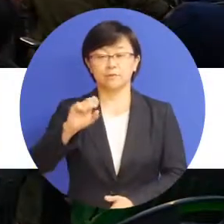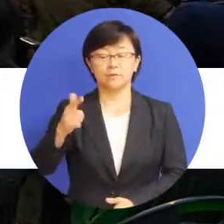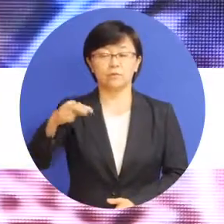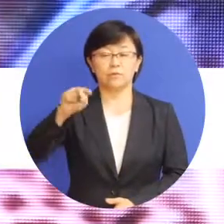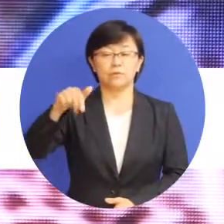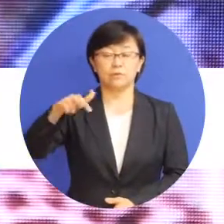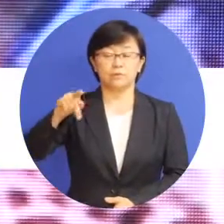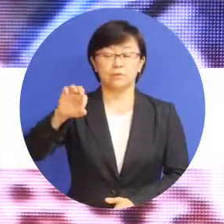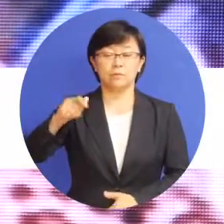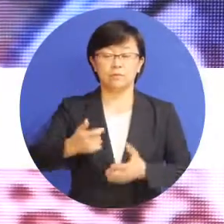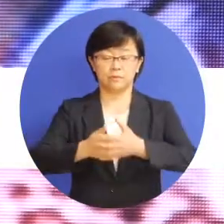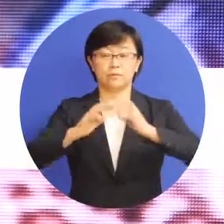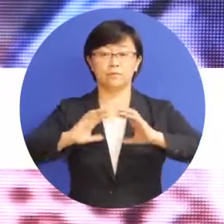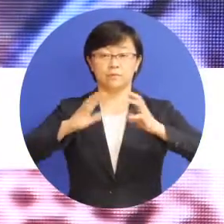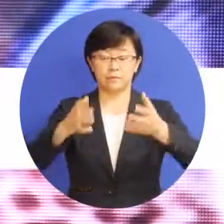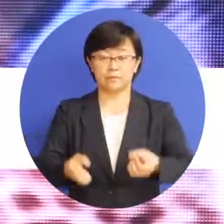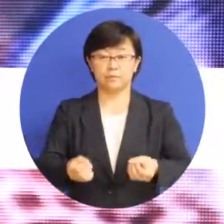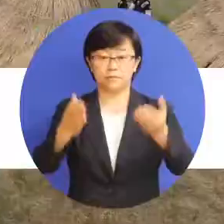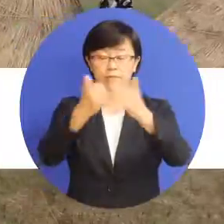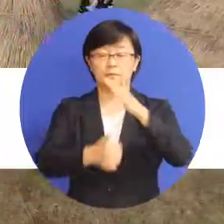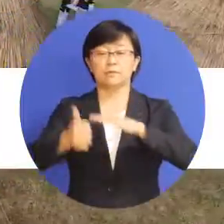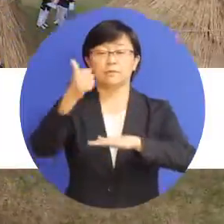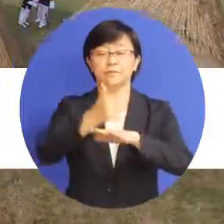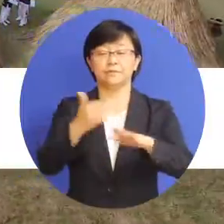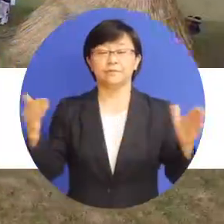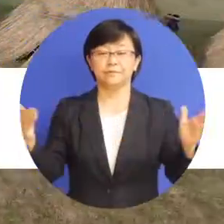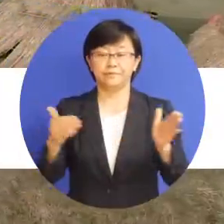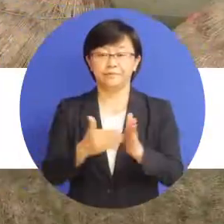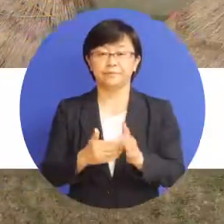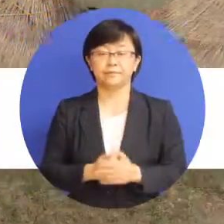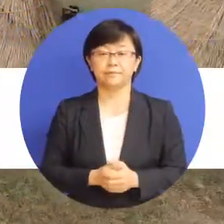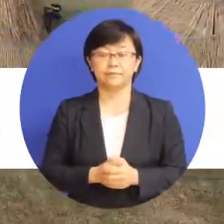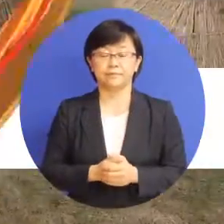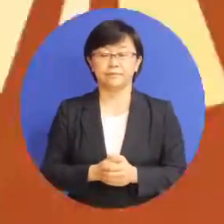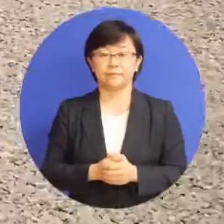2016 석장리 세계 구석기 축제가 성공적으로 막을 내렸습니다.